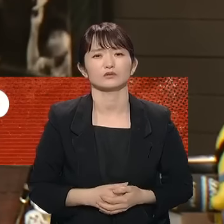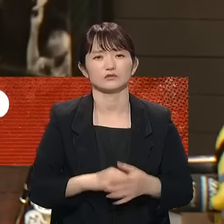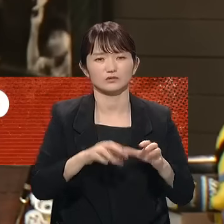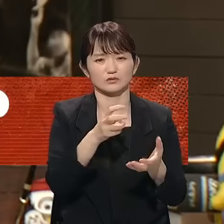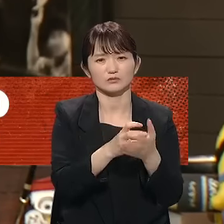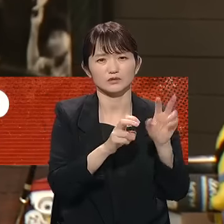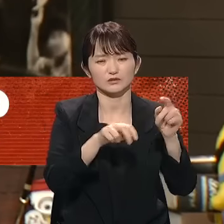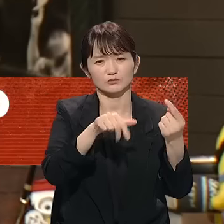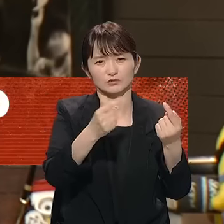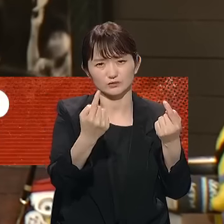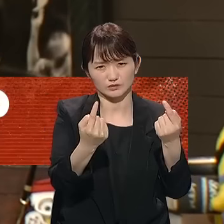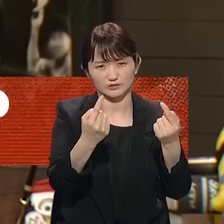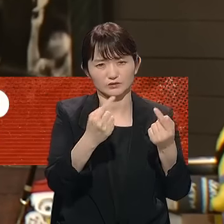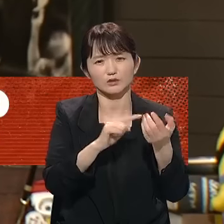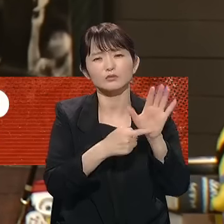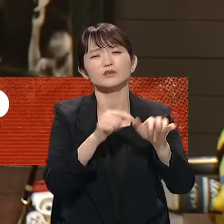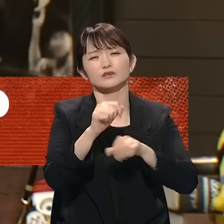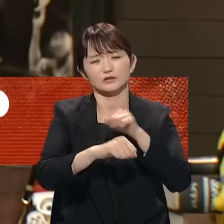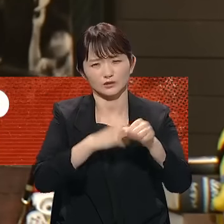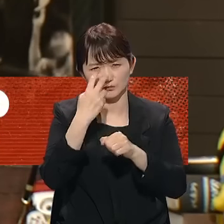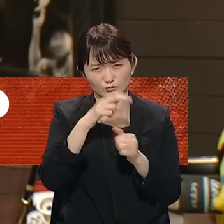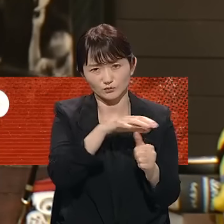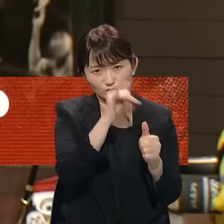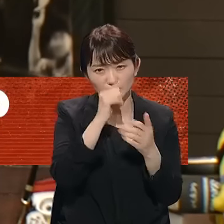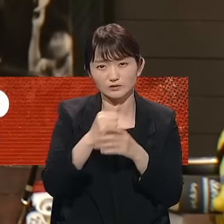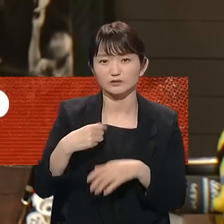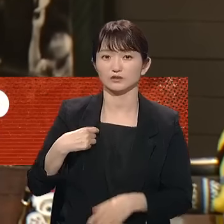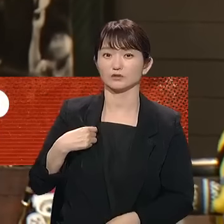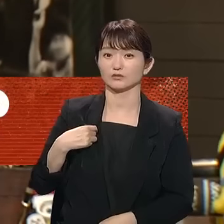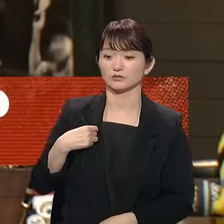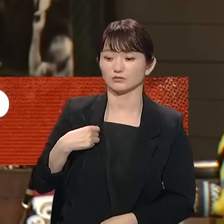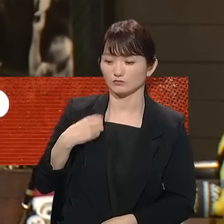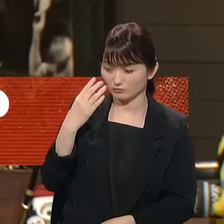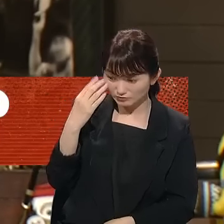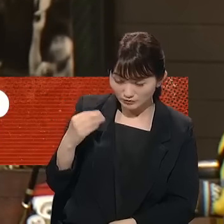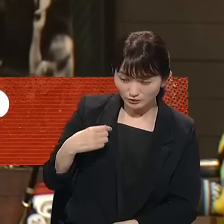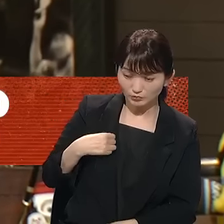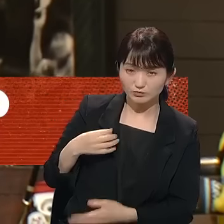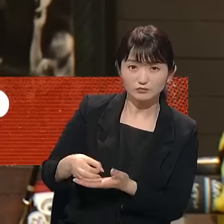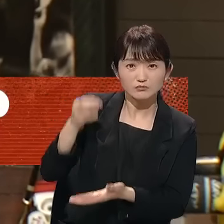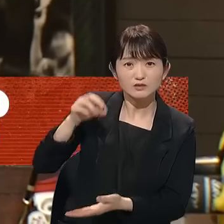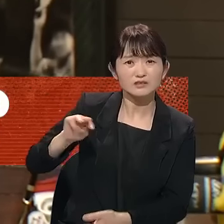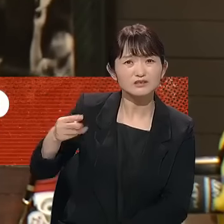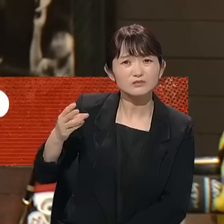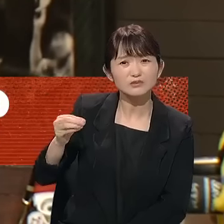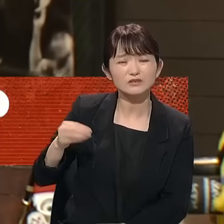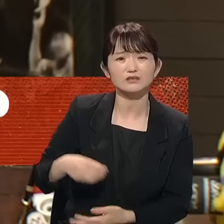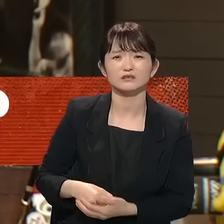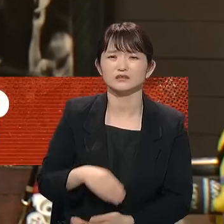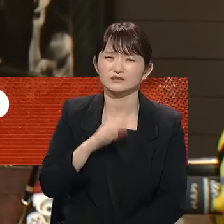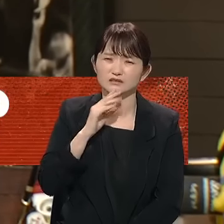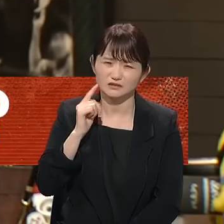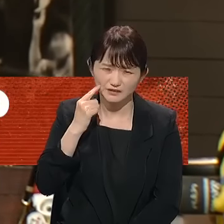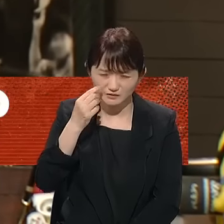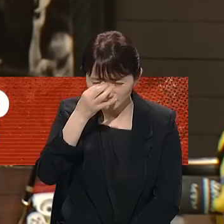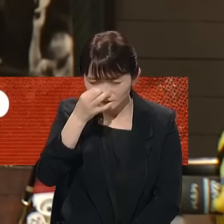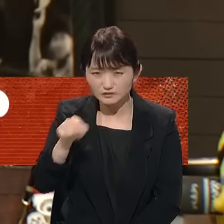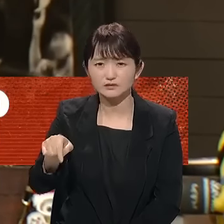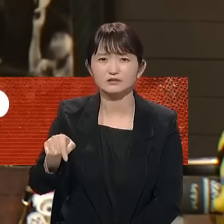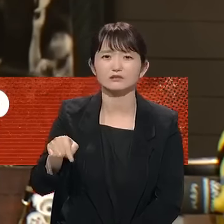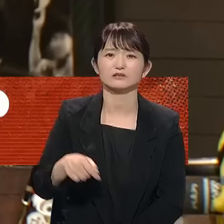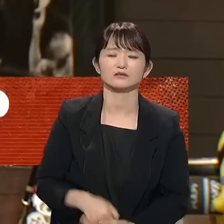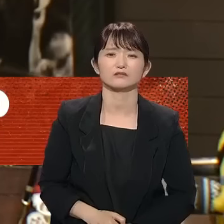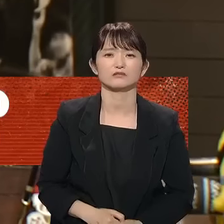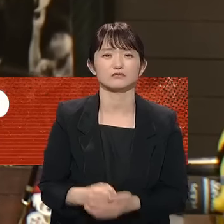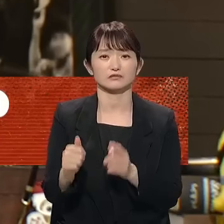자유를 보장하고 있잖니. 야, 그리고 저 옷 있잖아. 티셔츠 300만 원이 넘는데 외설 아니고 예술인 거야. 그런 식이면 야,